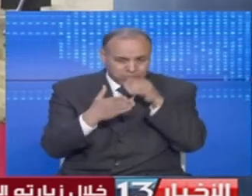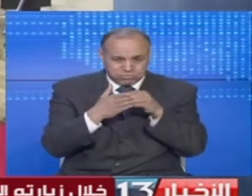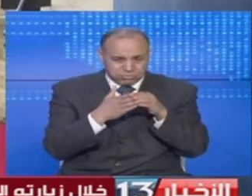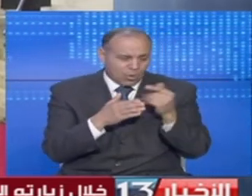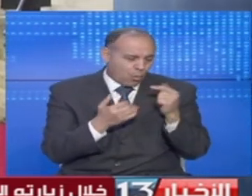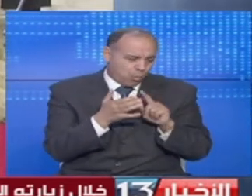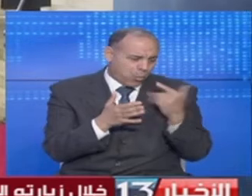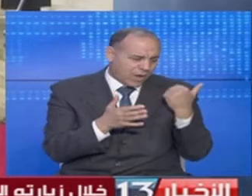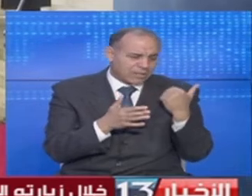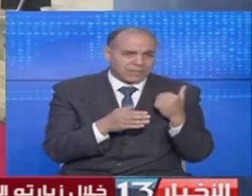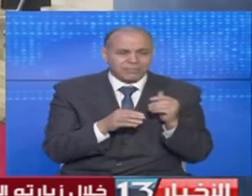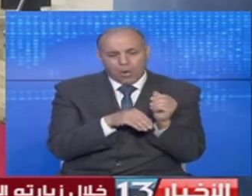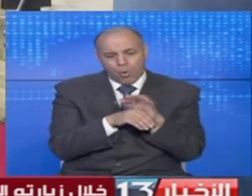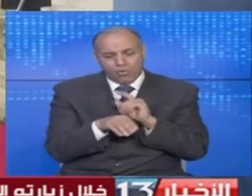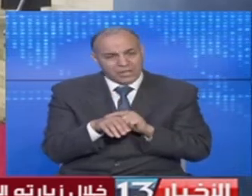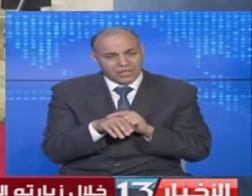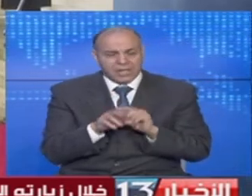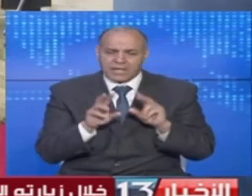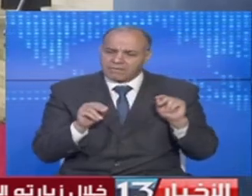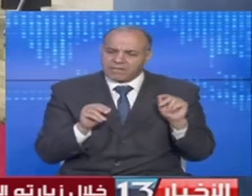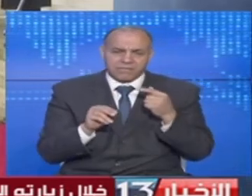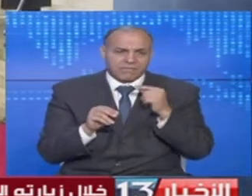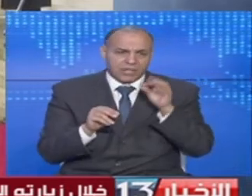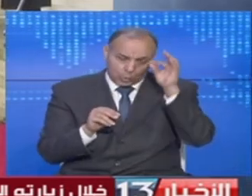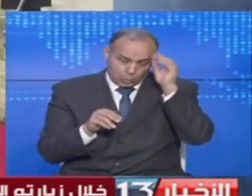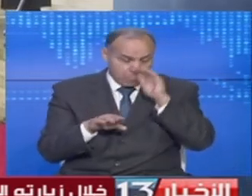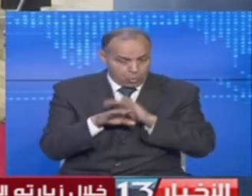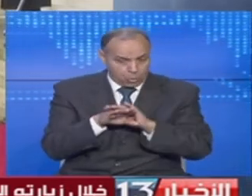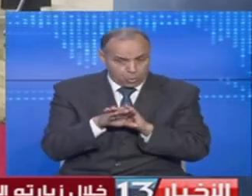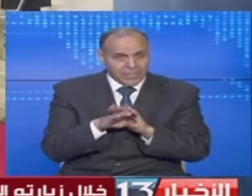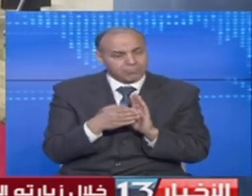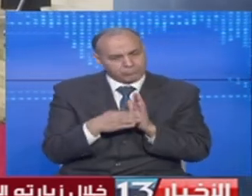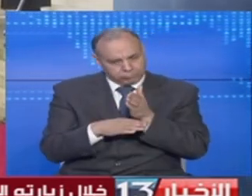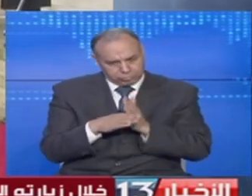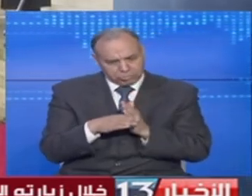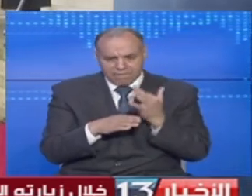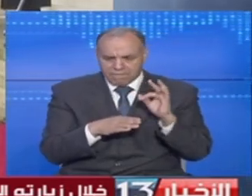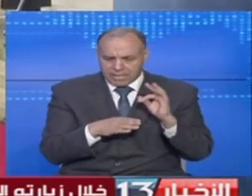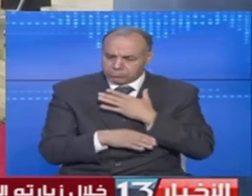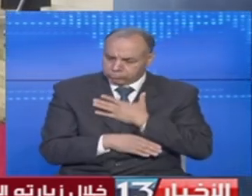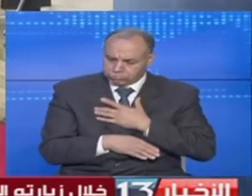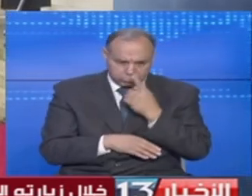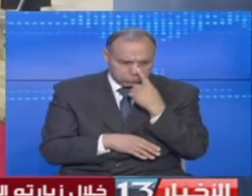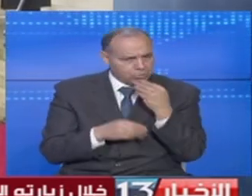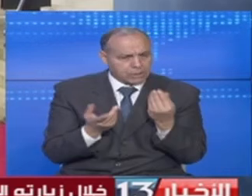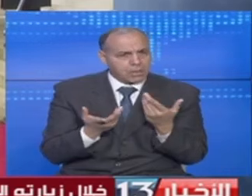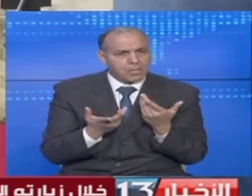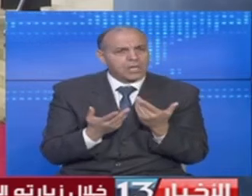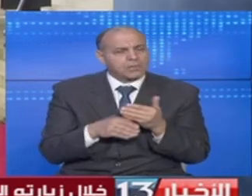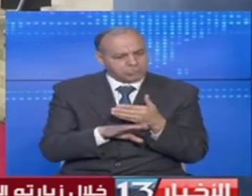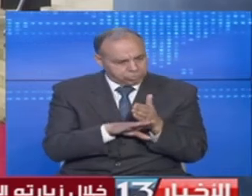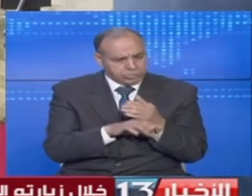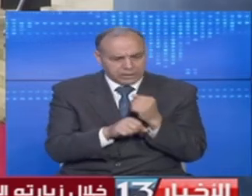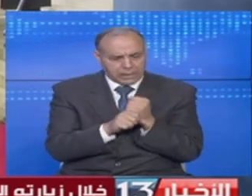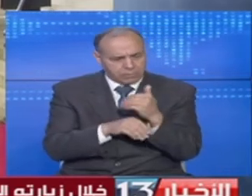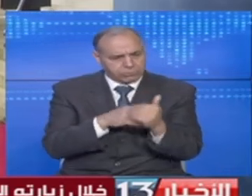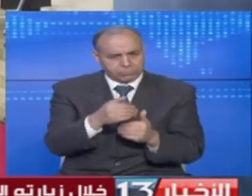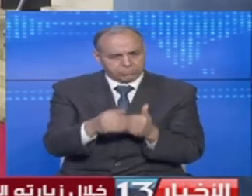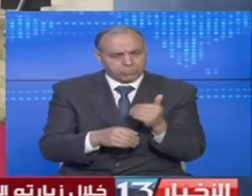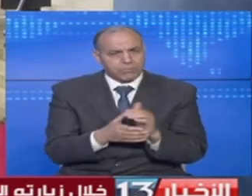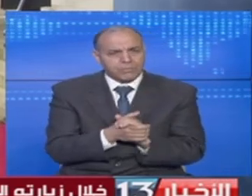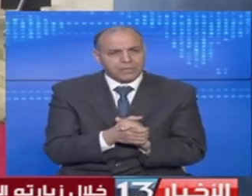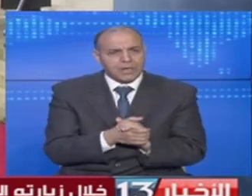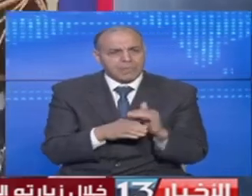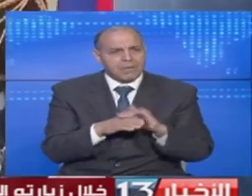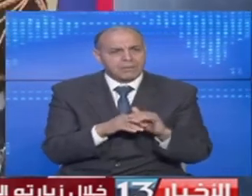الفترة الأخرانية في علاقة بكوفيد، وكيف كيف زاد حتى في المسألة هذه لقينا استعداد كبير ياسر من الجانب الفرنسي، وباش نكملوا نواصلوا ونخدموا